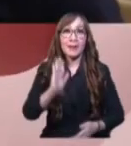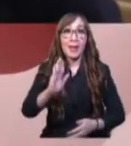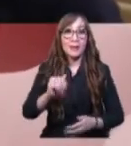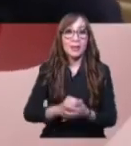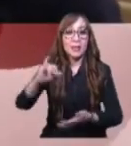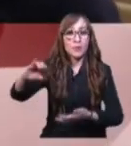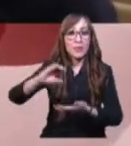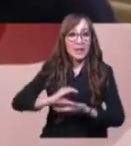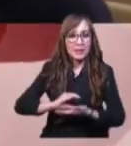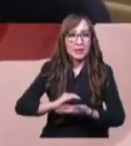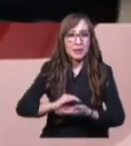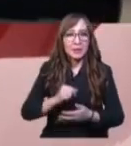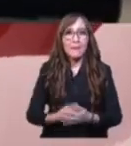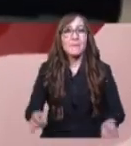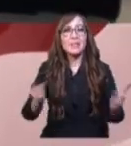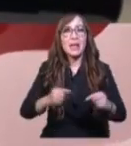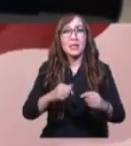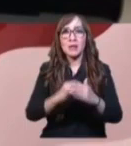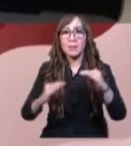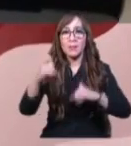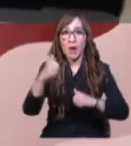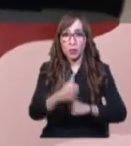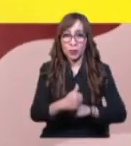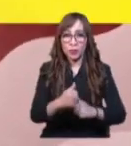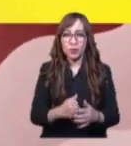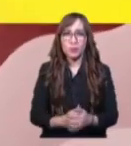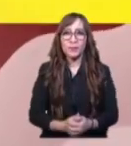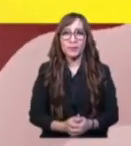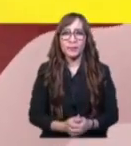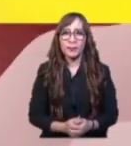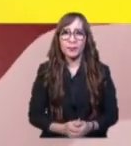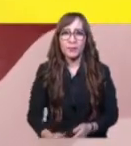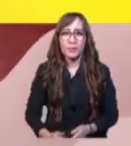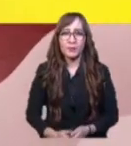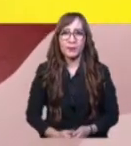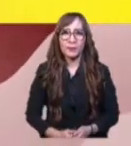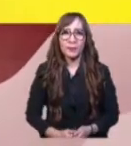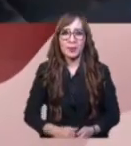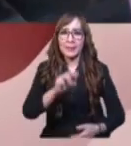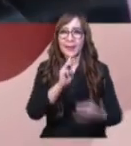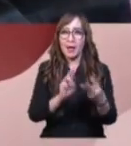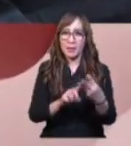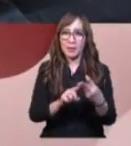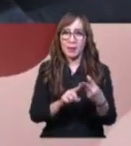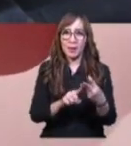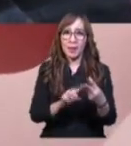lebih rendah. Yang kedua, kita bisa memperluas cakupan pasar kita. Dan yang ketiga,